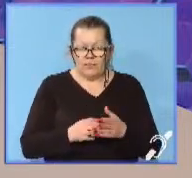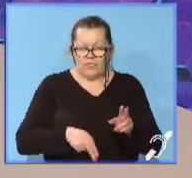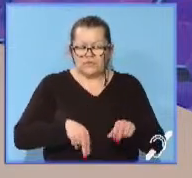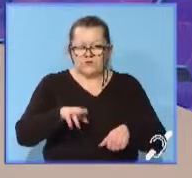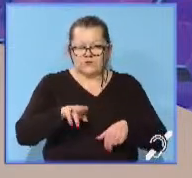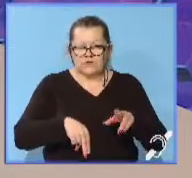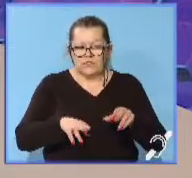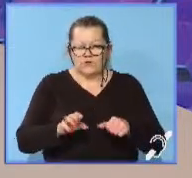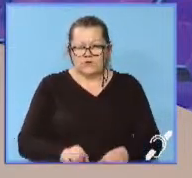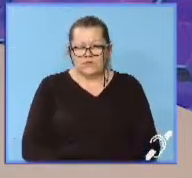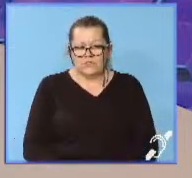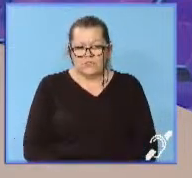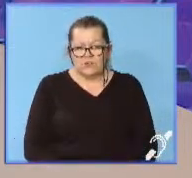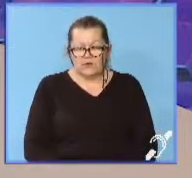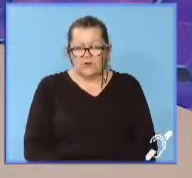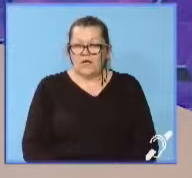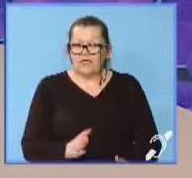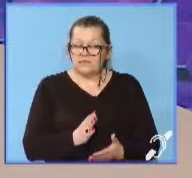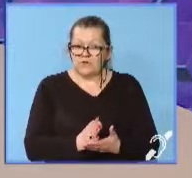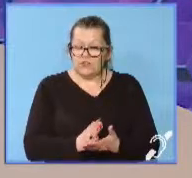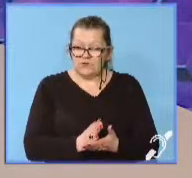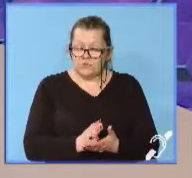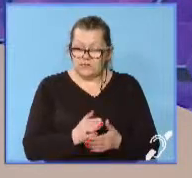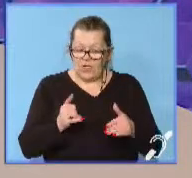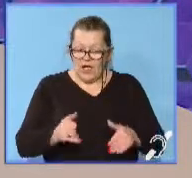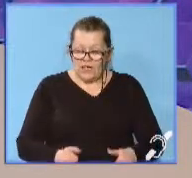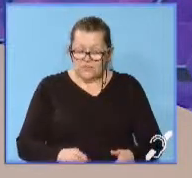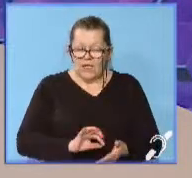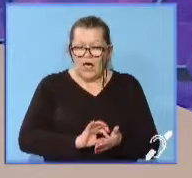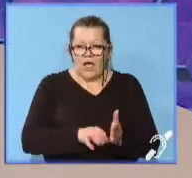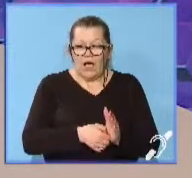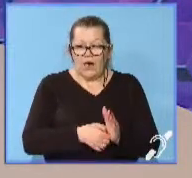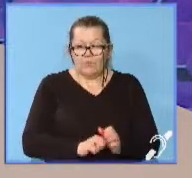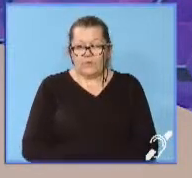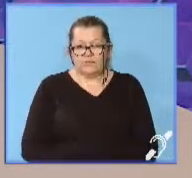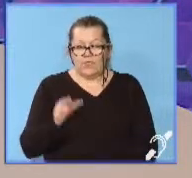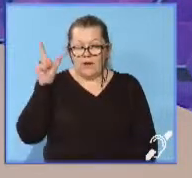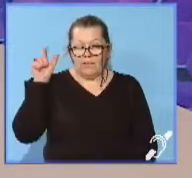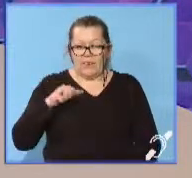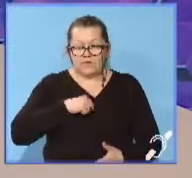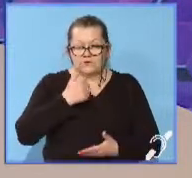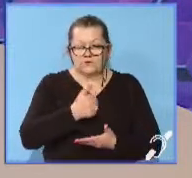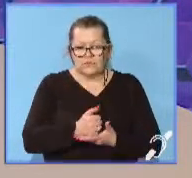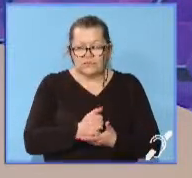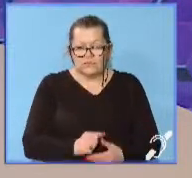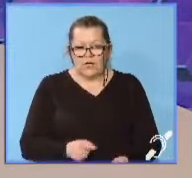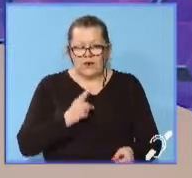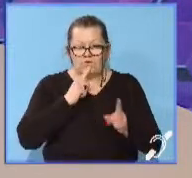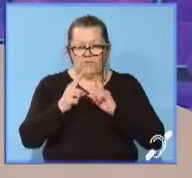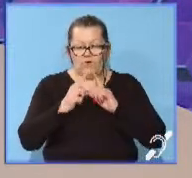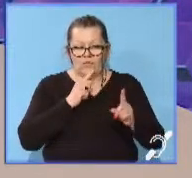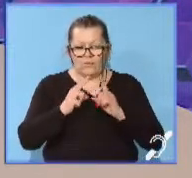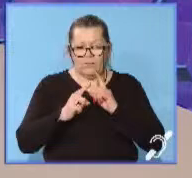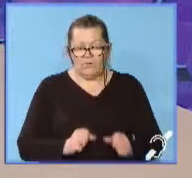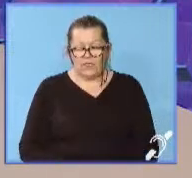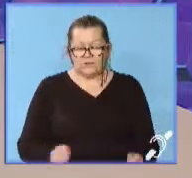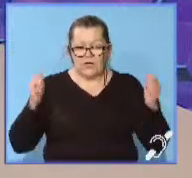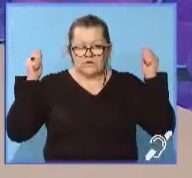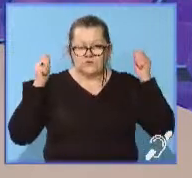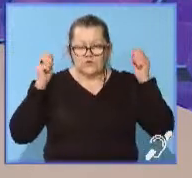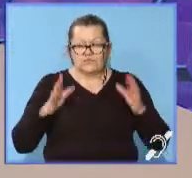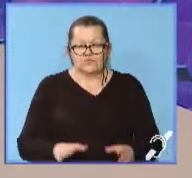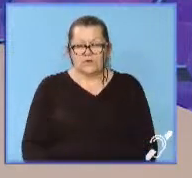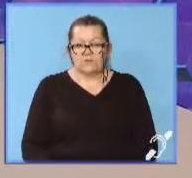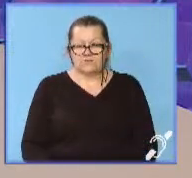accesul în acea zonă și în aeroport decizia a fost luată astăzi de prefectul județului în urma discuțiilor cu reprezentanții